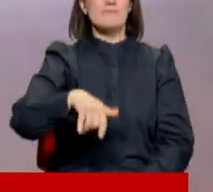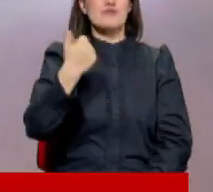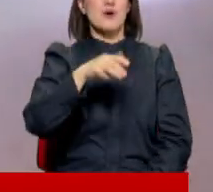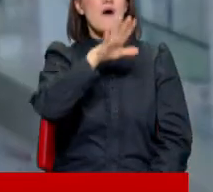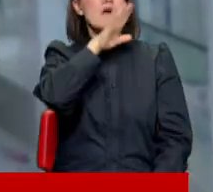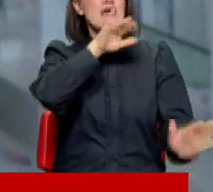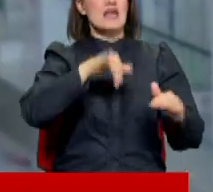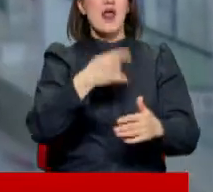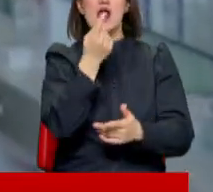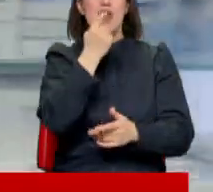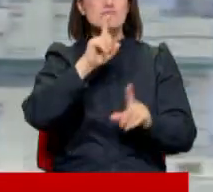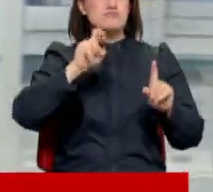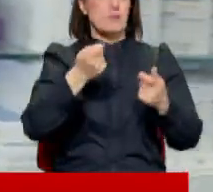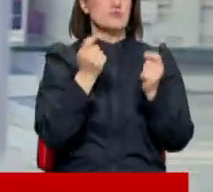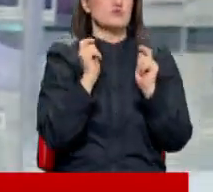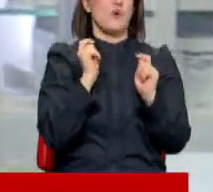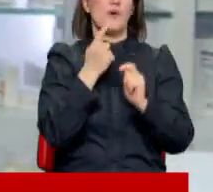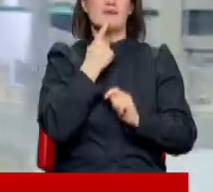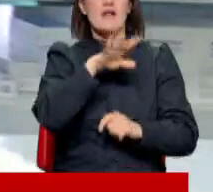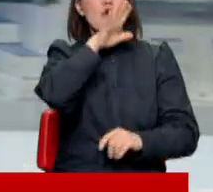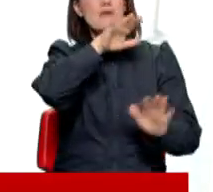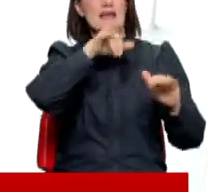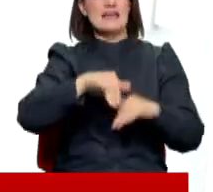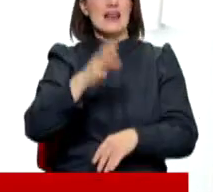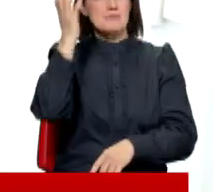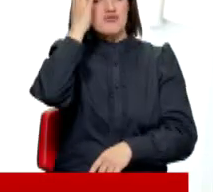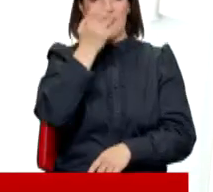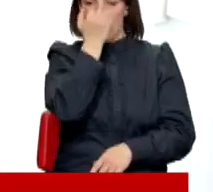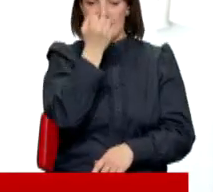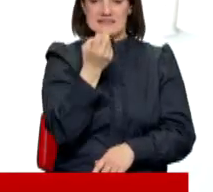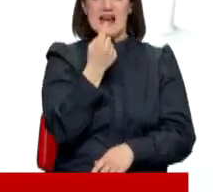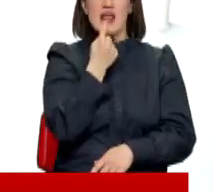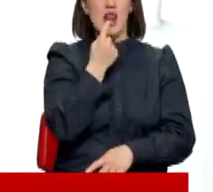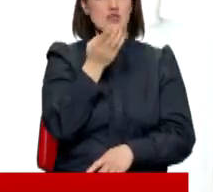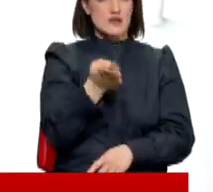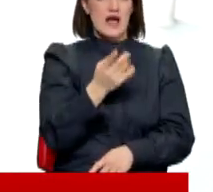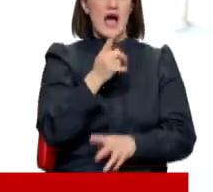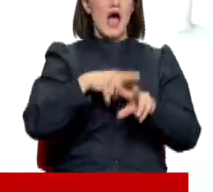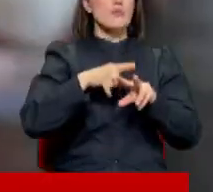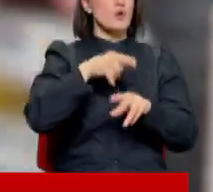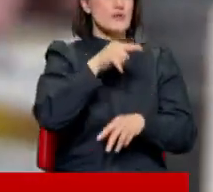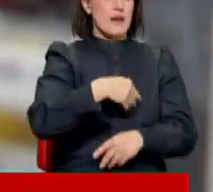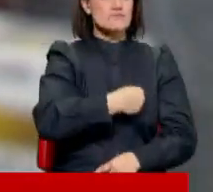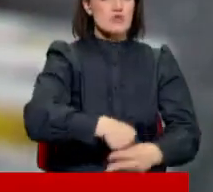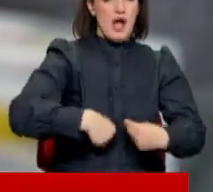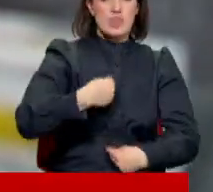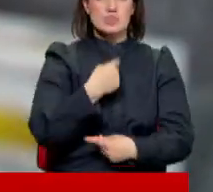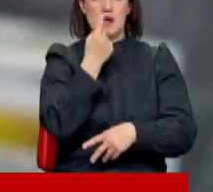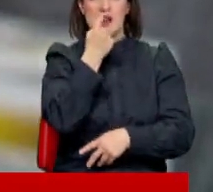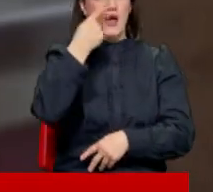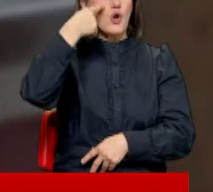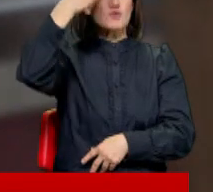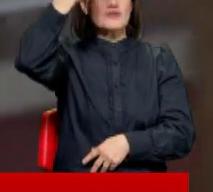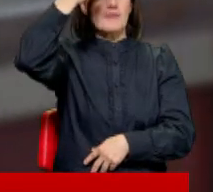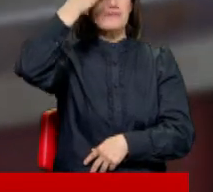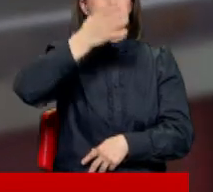ilaçların temininde sorun yaşandığını söyledi. Yurt dışından gelen başta kanser ilaçları olmak üzere antibiyotik, bulantı ilaçları, göz